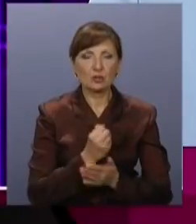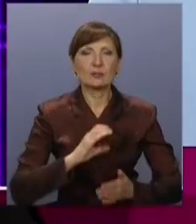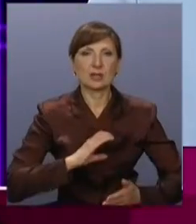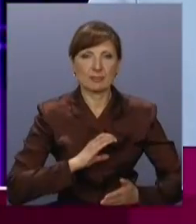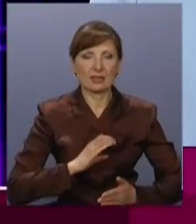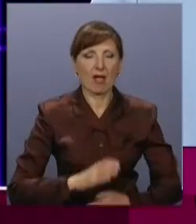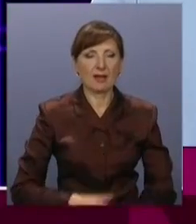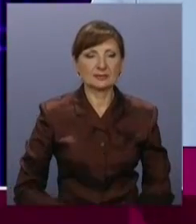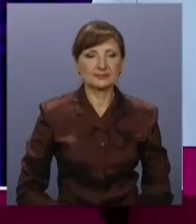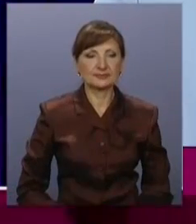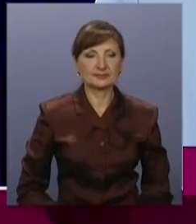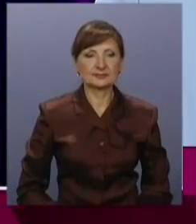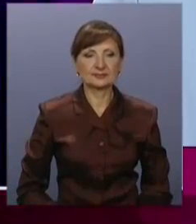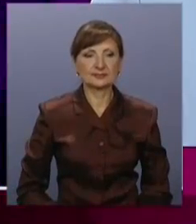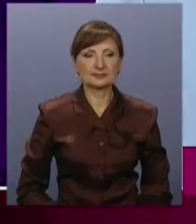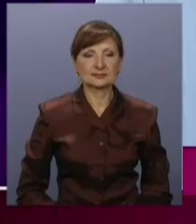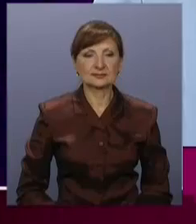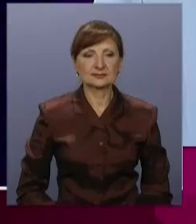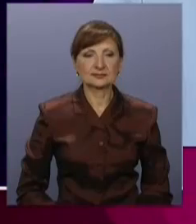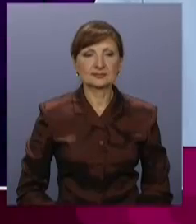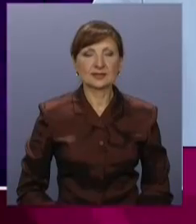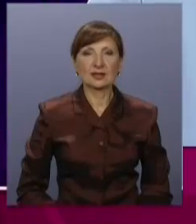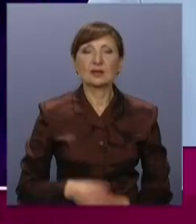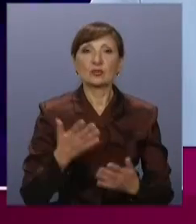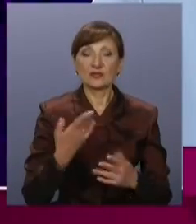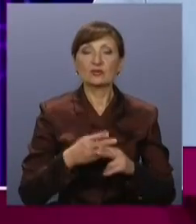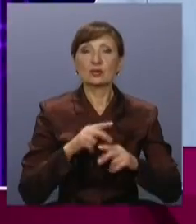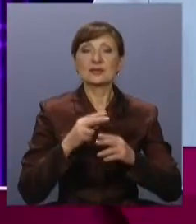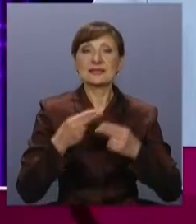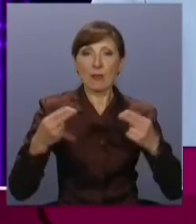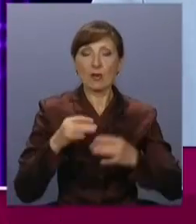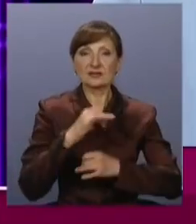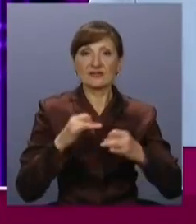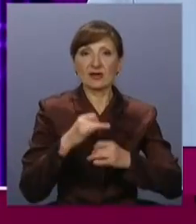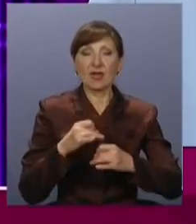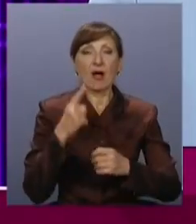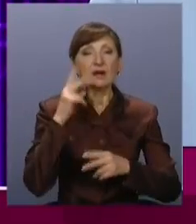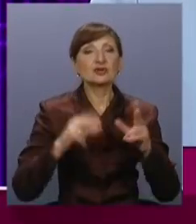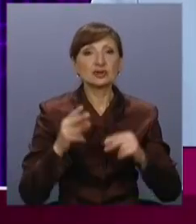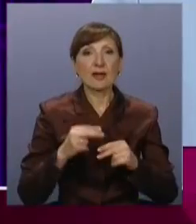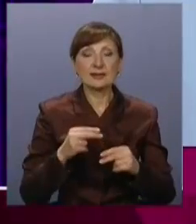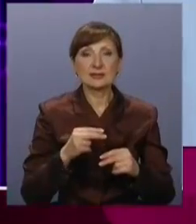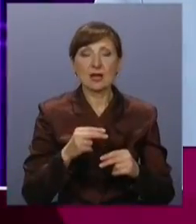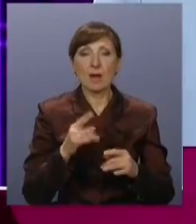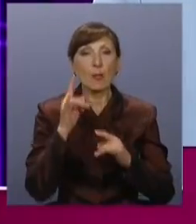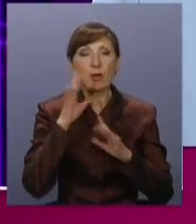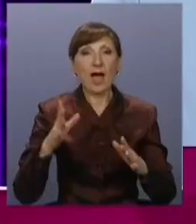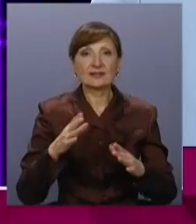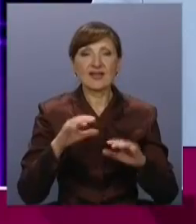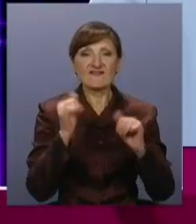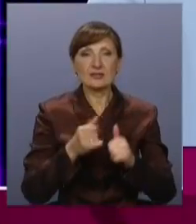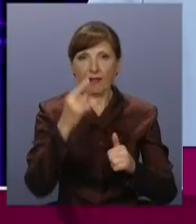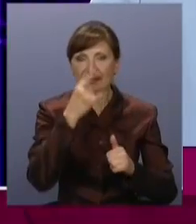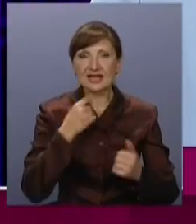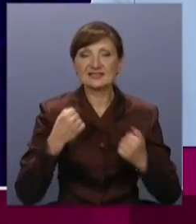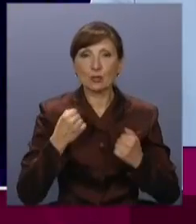результаты хорошие. Ну вот вы как раз подняли эту тему. А как вы считаете, станет ли казах-курайсы еще популярнее вот после